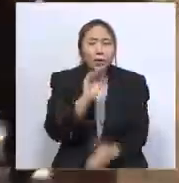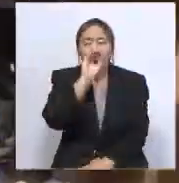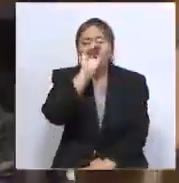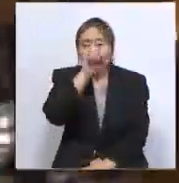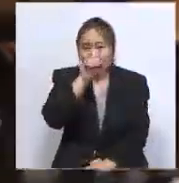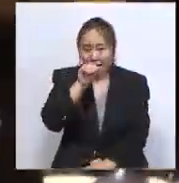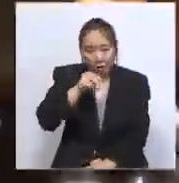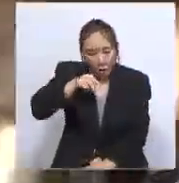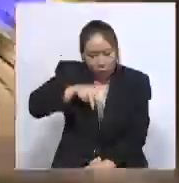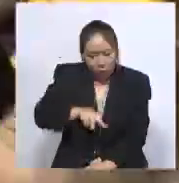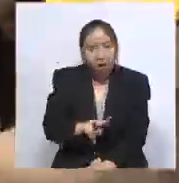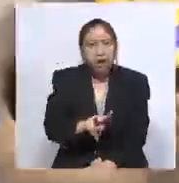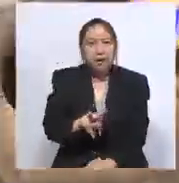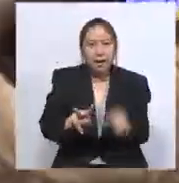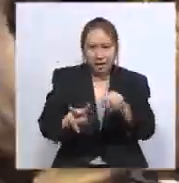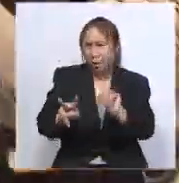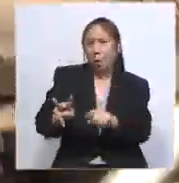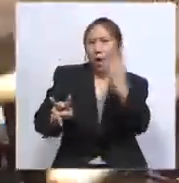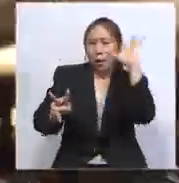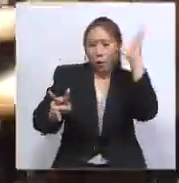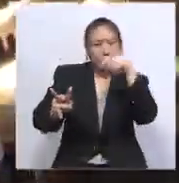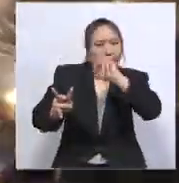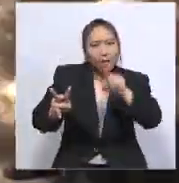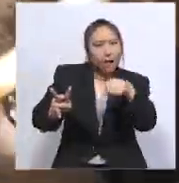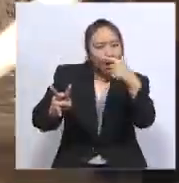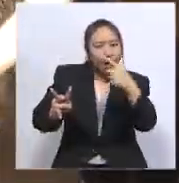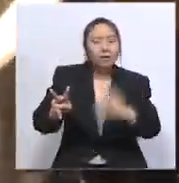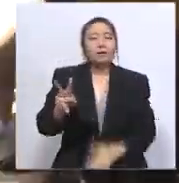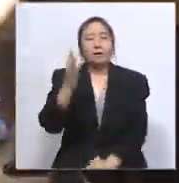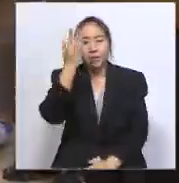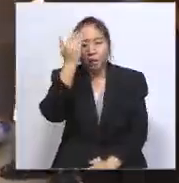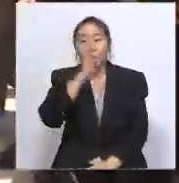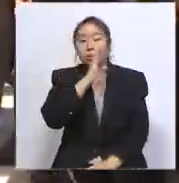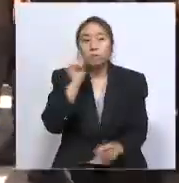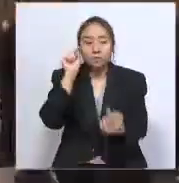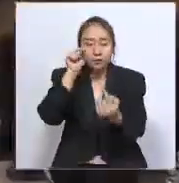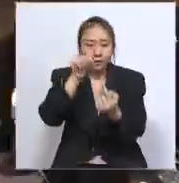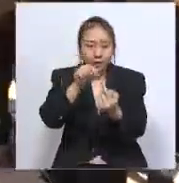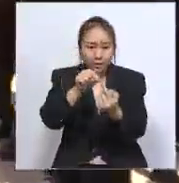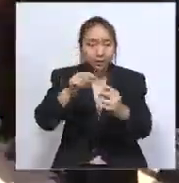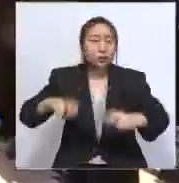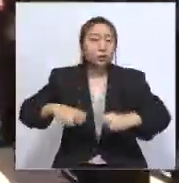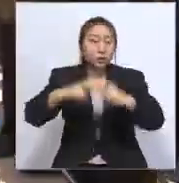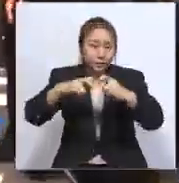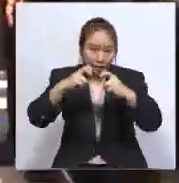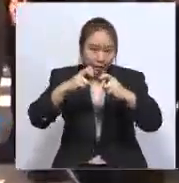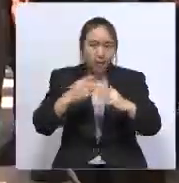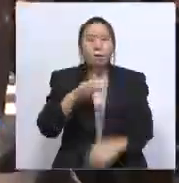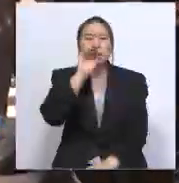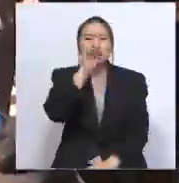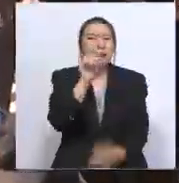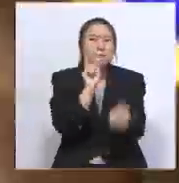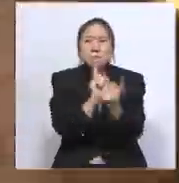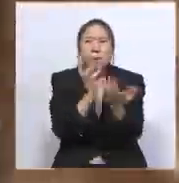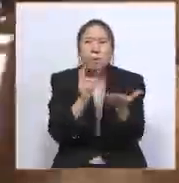โลกนะคะซึ่งชื่อว่าพลายทองคำและพลายทองแดงเพราะว่าถ้ามาถึงถิ่นสุรินทร์แล้วไม่เจอช้างก็เหมือนมา